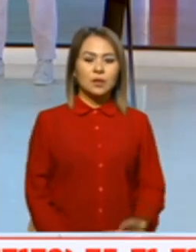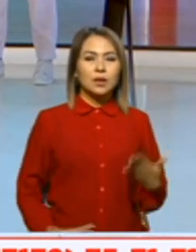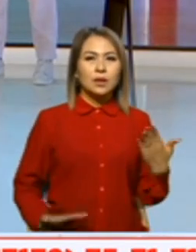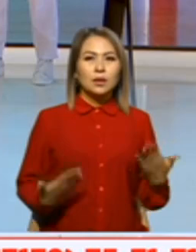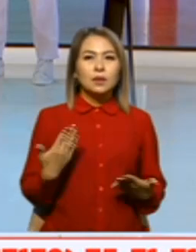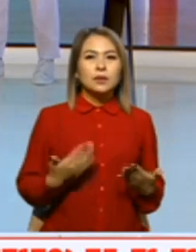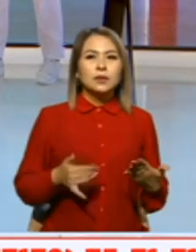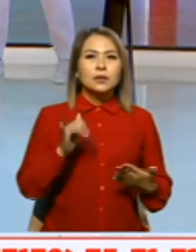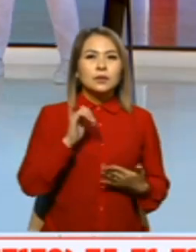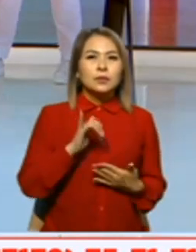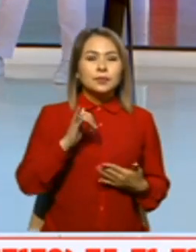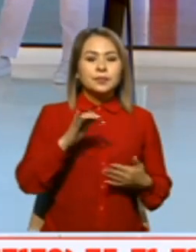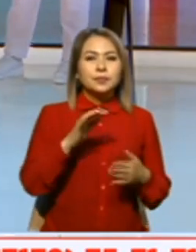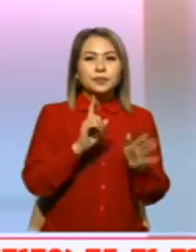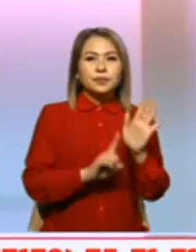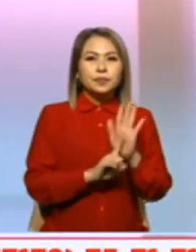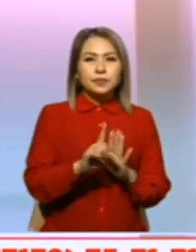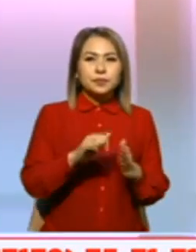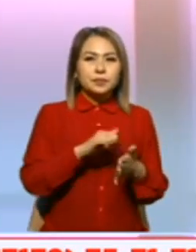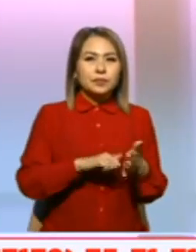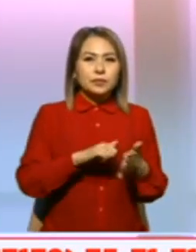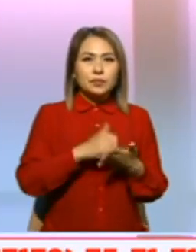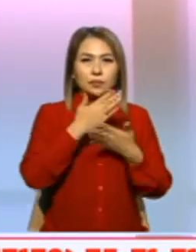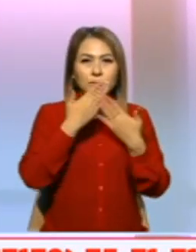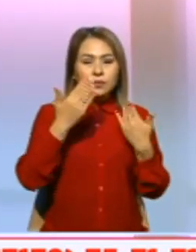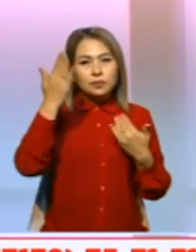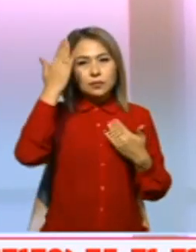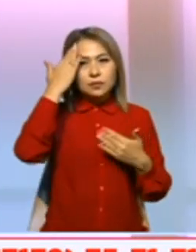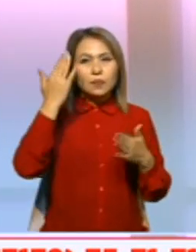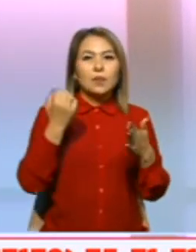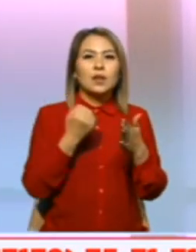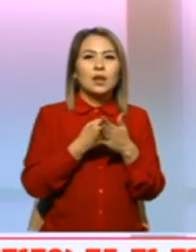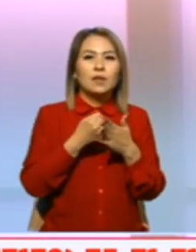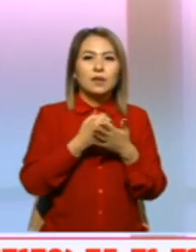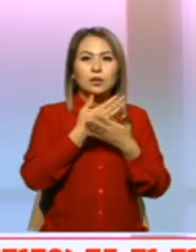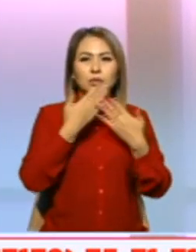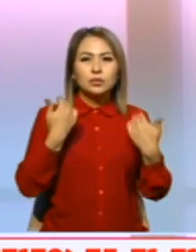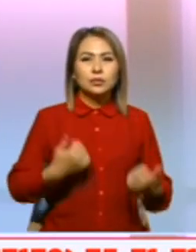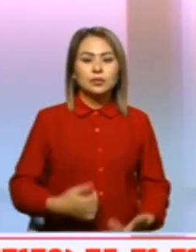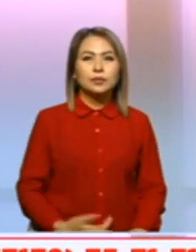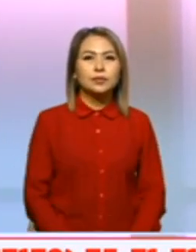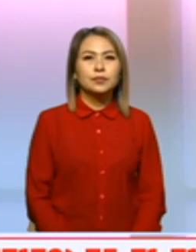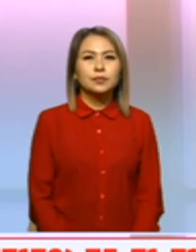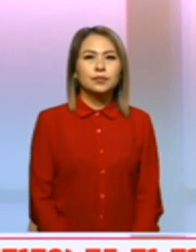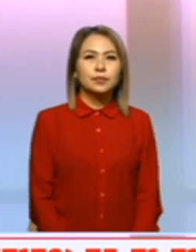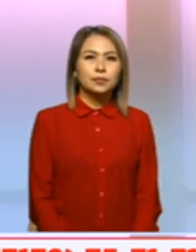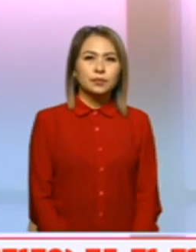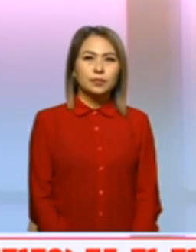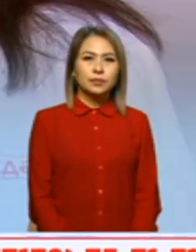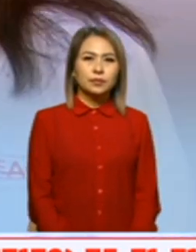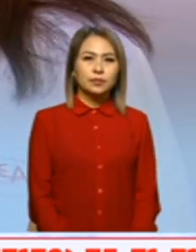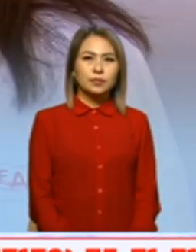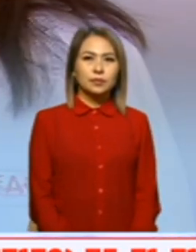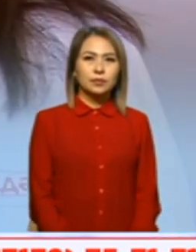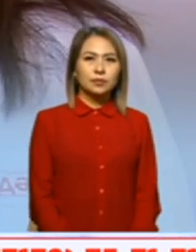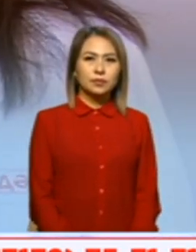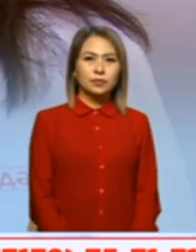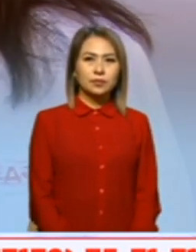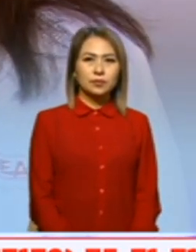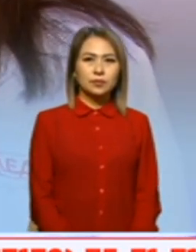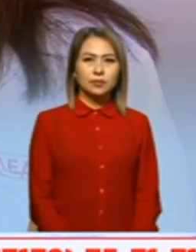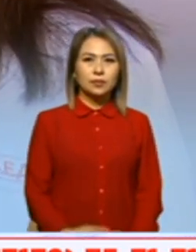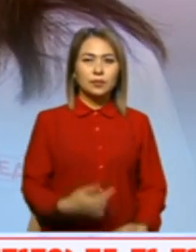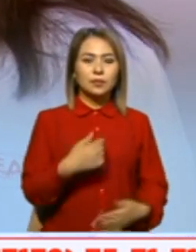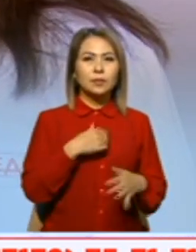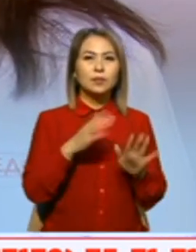айтқан басты белгілер болмаса, демек басының қысымы жоқ деген сөз, ол балада? Ол балаға, біз енді біз қағазды емдемейміз,